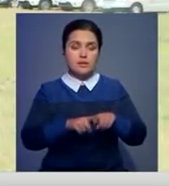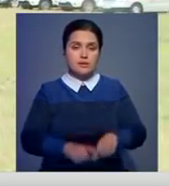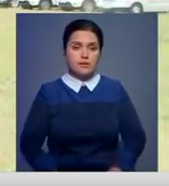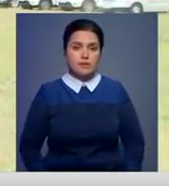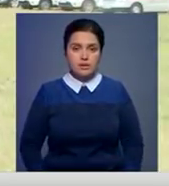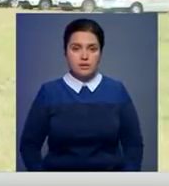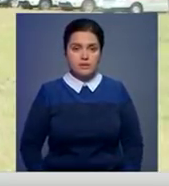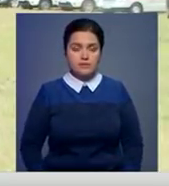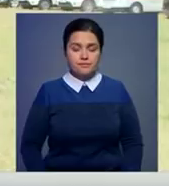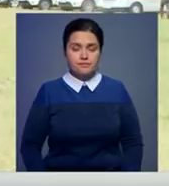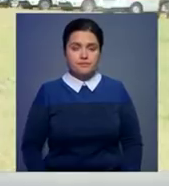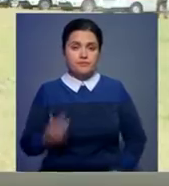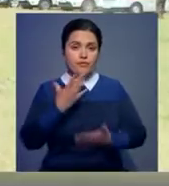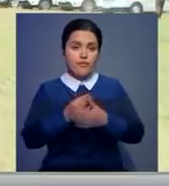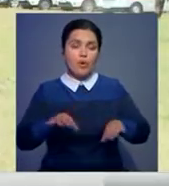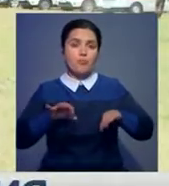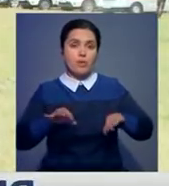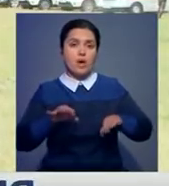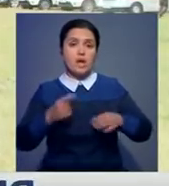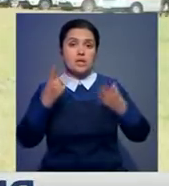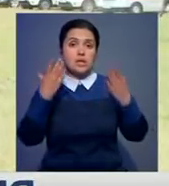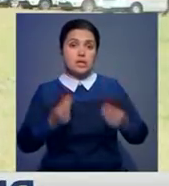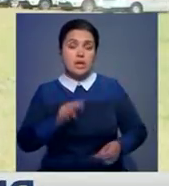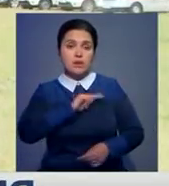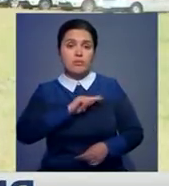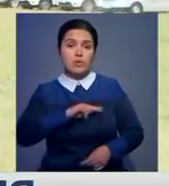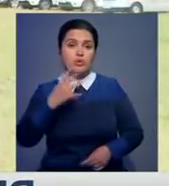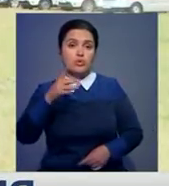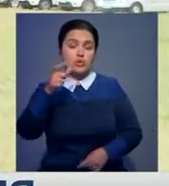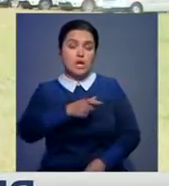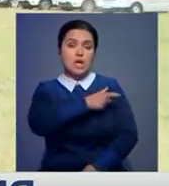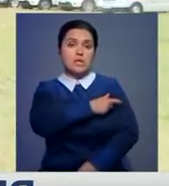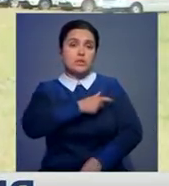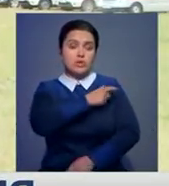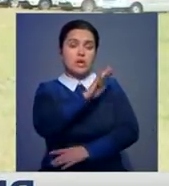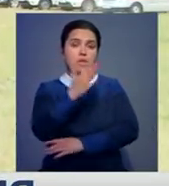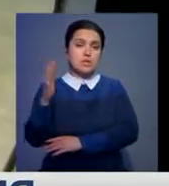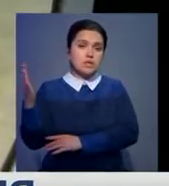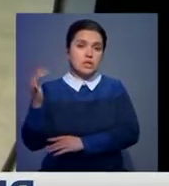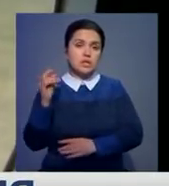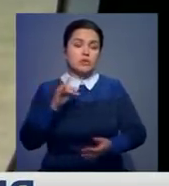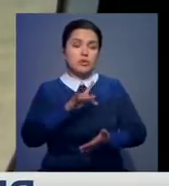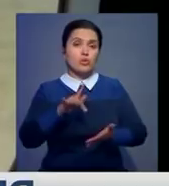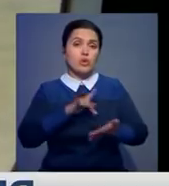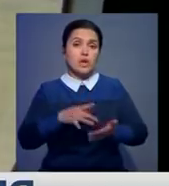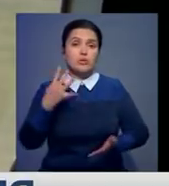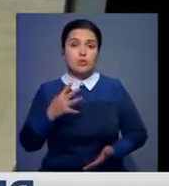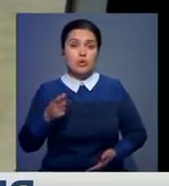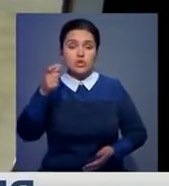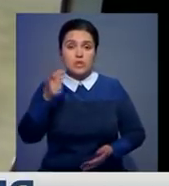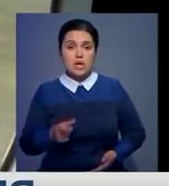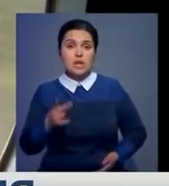10 машины, и у них в день заступает 40 человек на дежурство лесопосадки города. 40 человек